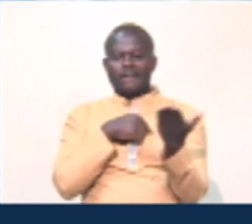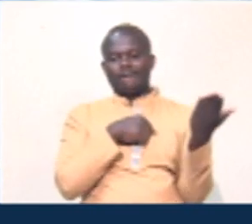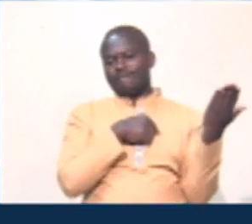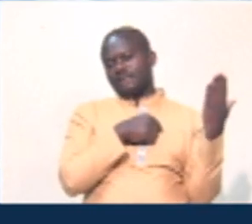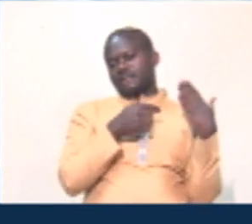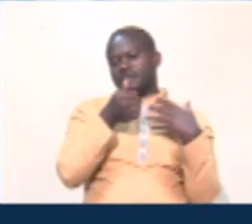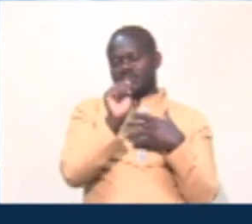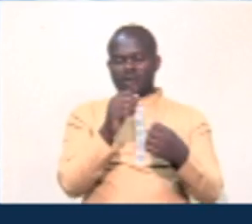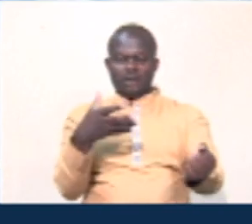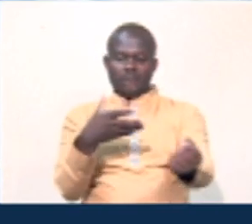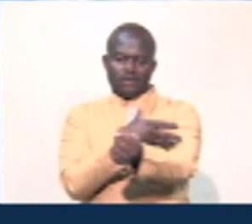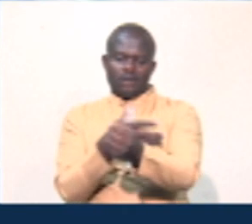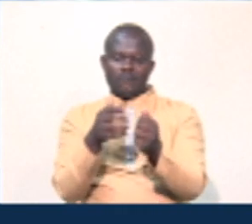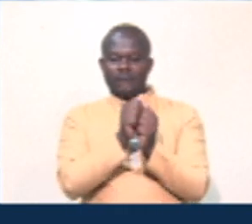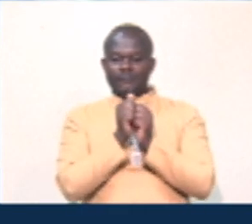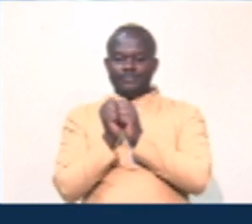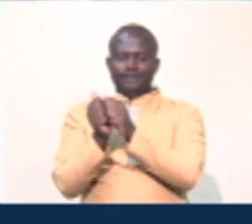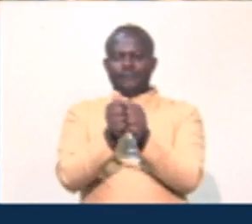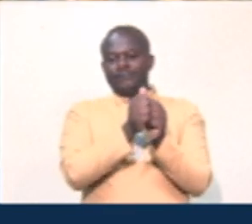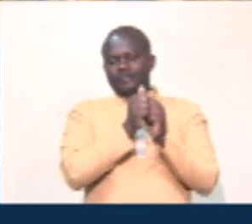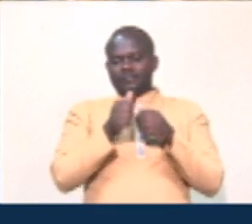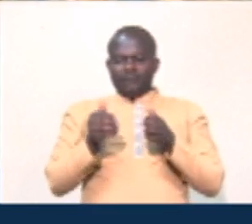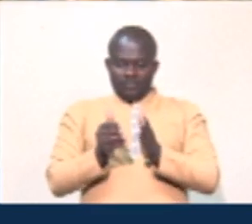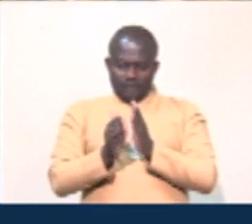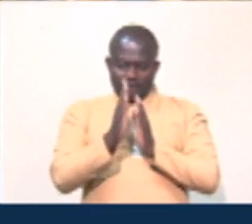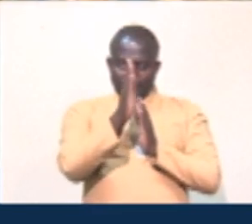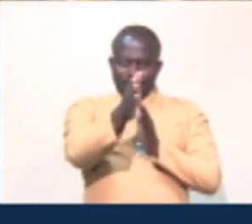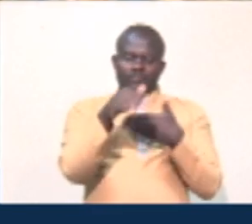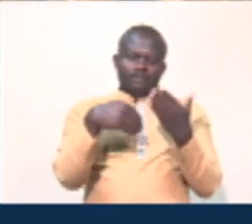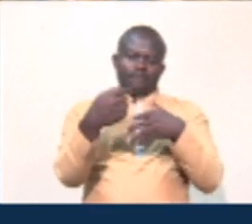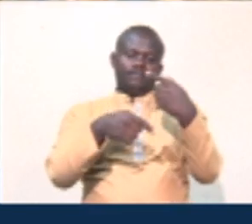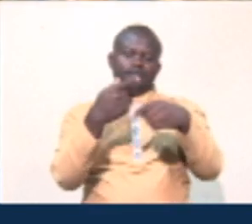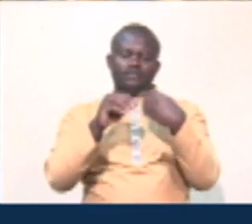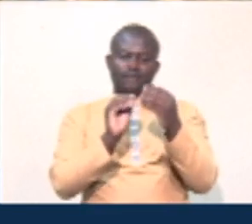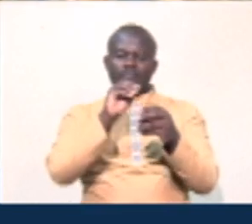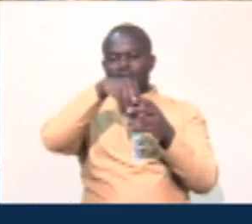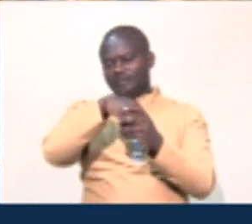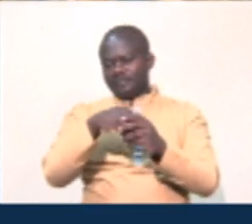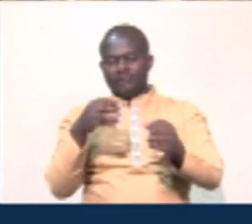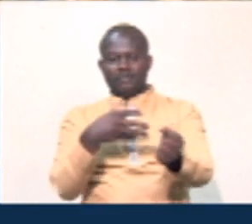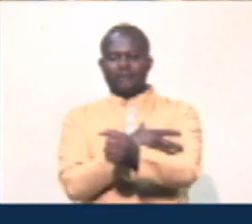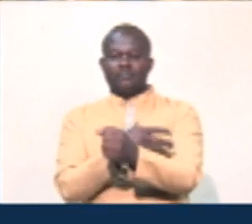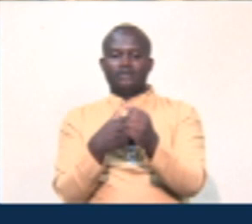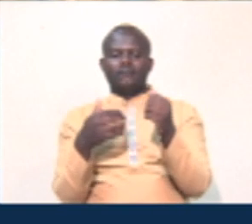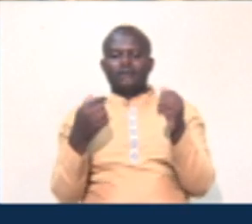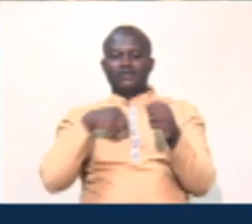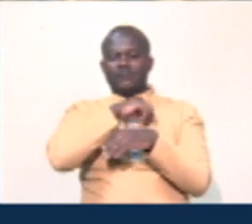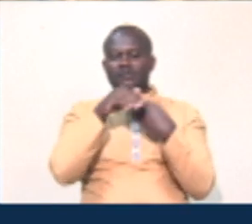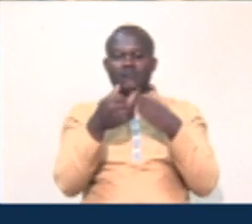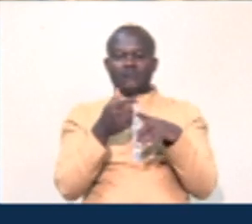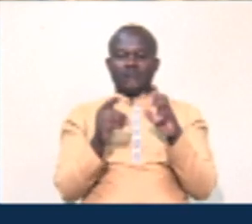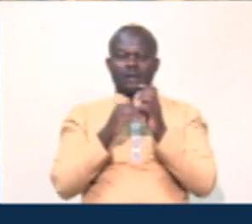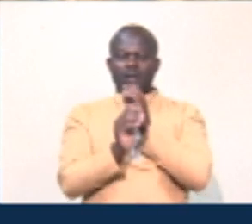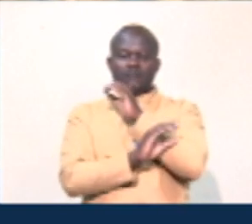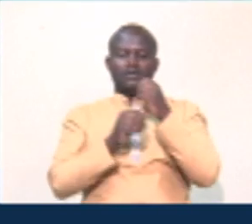mbaraga ndetse n'uwo murongo dukomeze tubishyiremo imbaraga twese, kandi igihugu